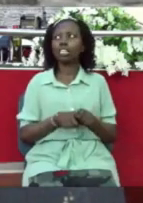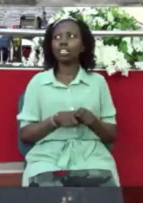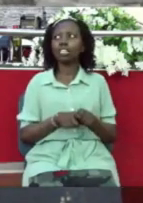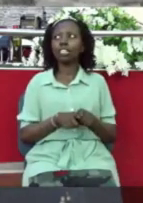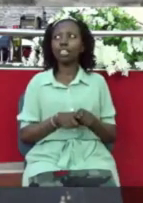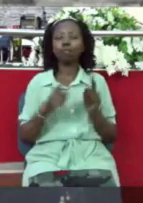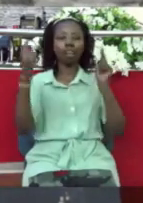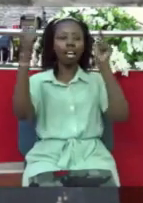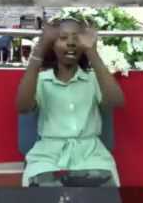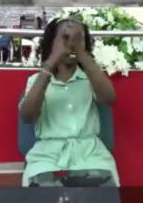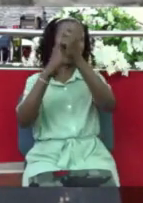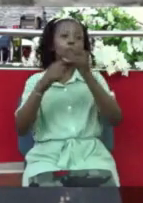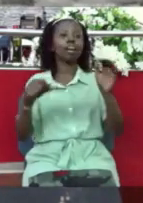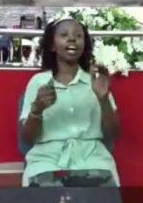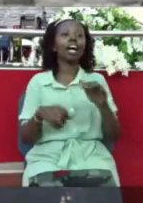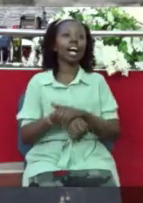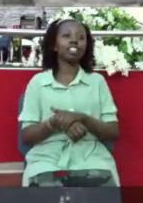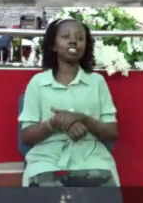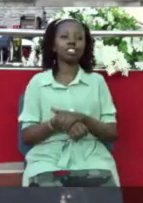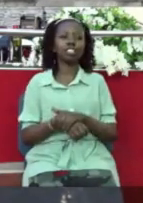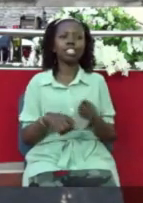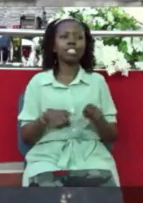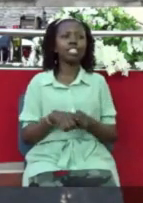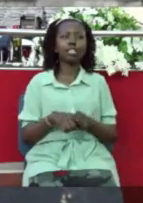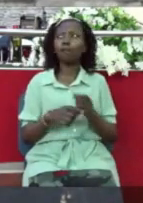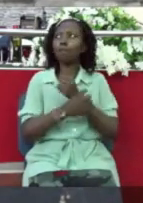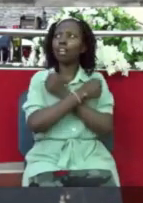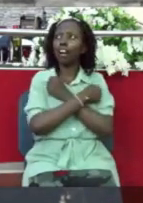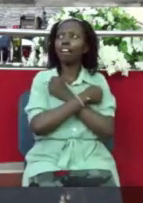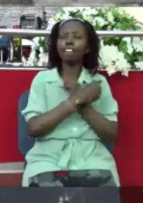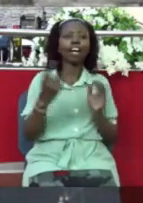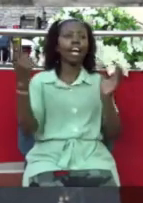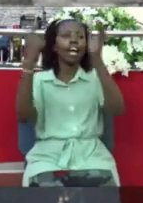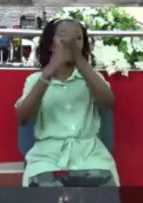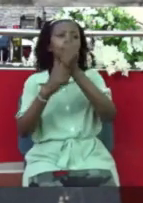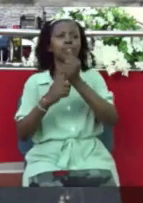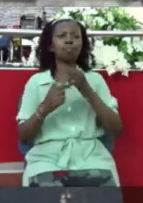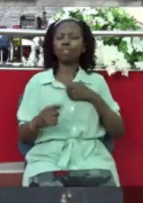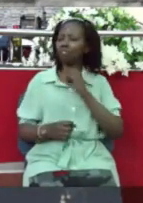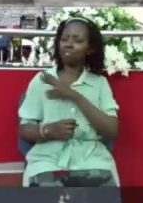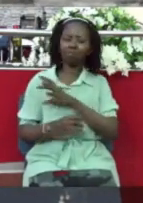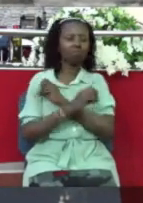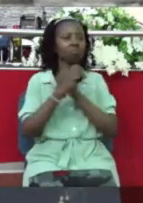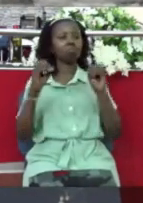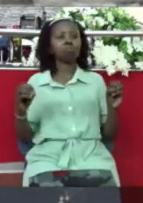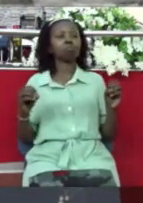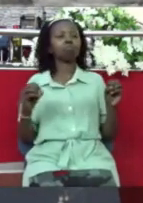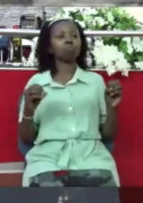also became a risk taker. Mimi nikawa mtu wa kuingia kwenye hatari. Siogopi. I will not